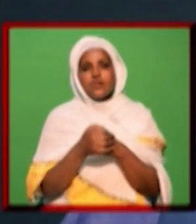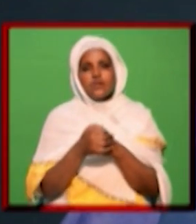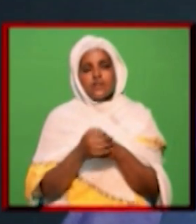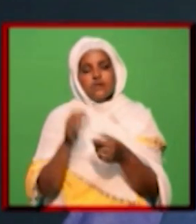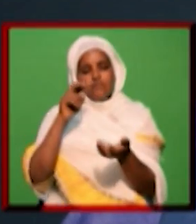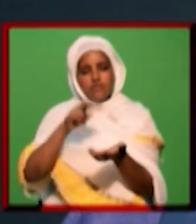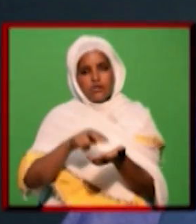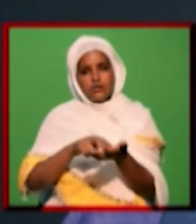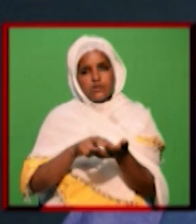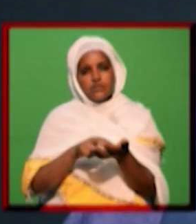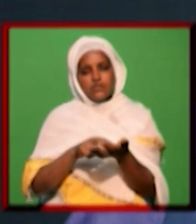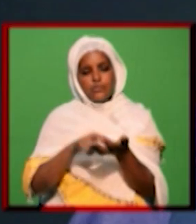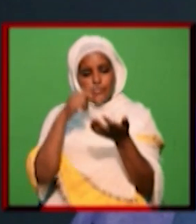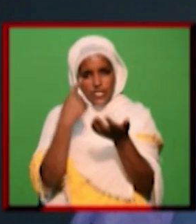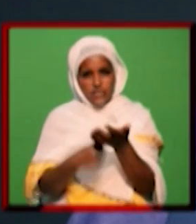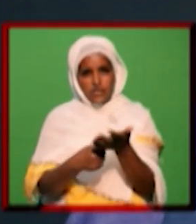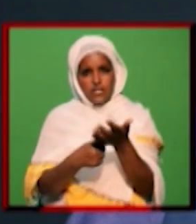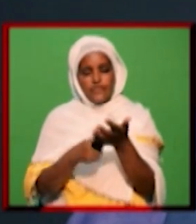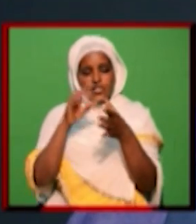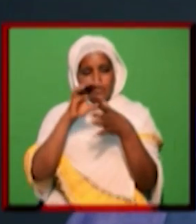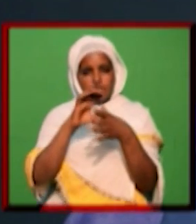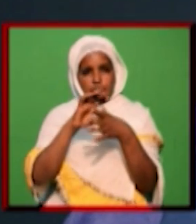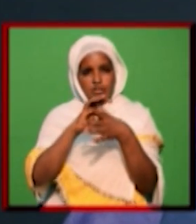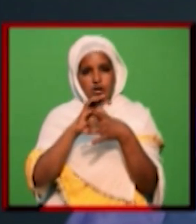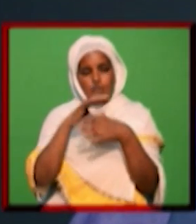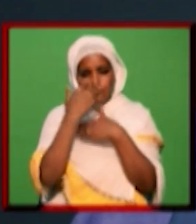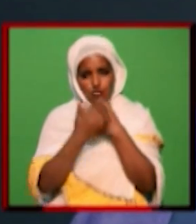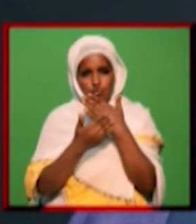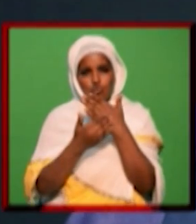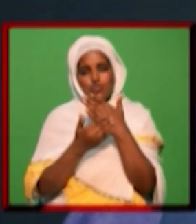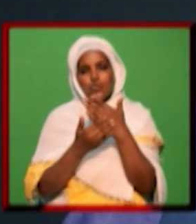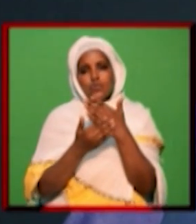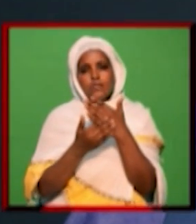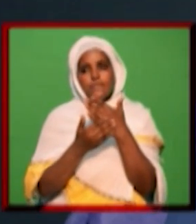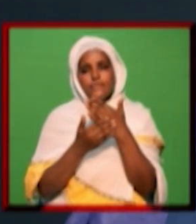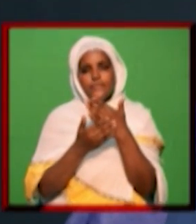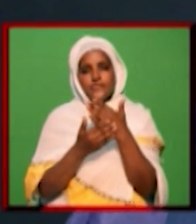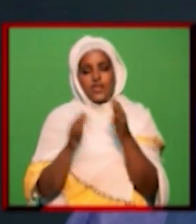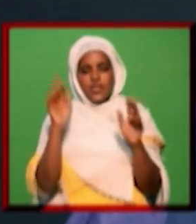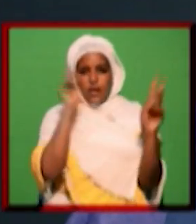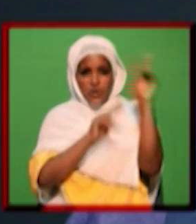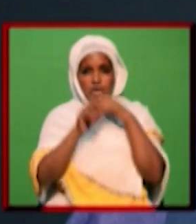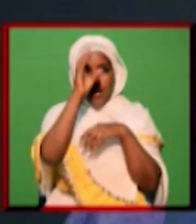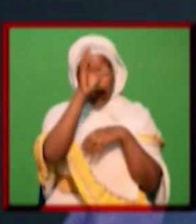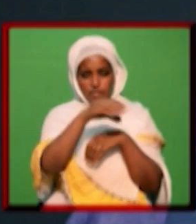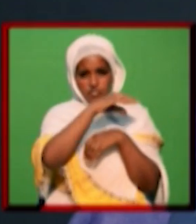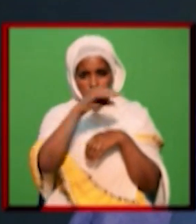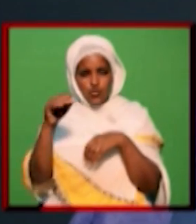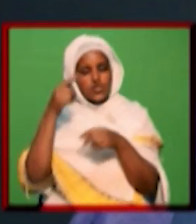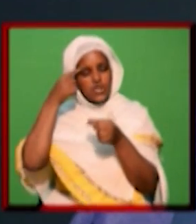ሞተከ ወትንሳኤከ ያ በዚህ በስጋው ደሙ በቀርብ በስጋው ደሙ የመከራ